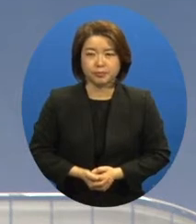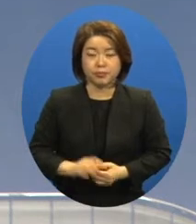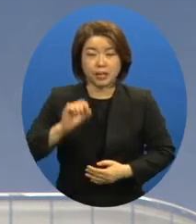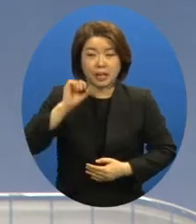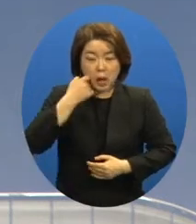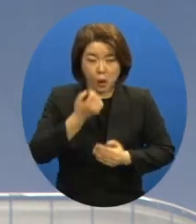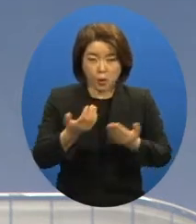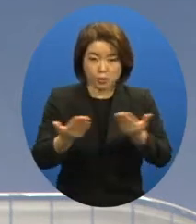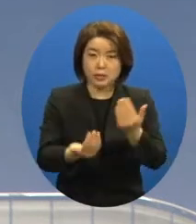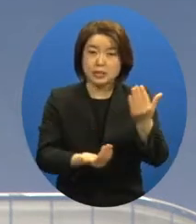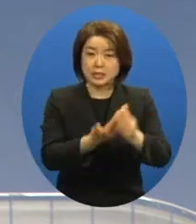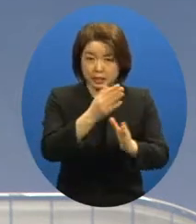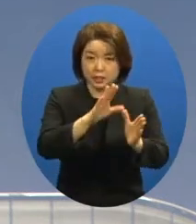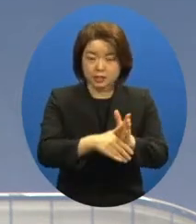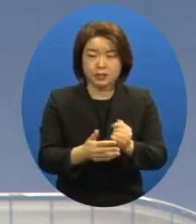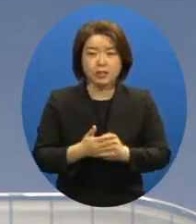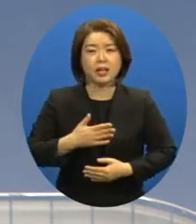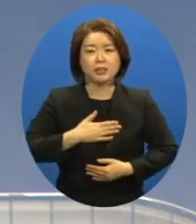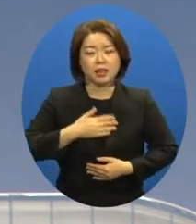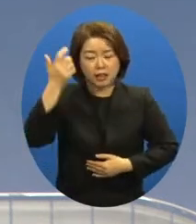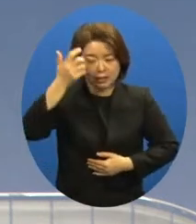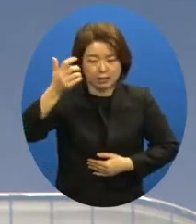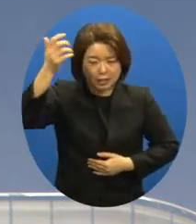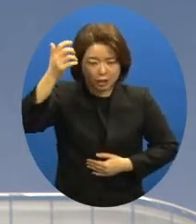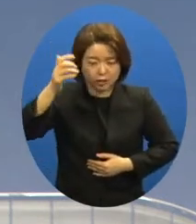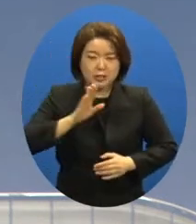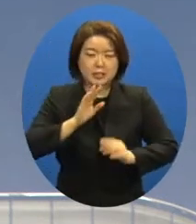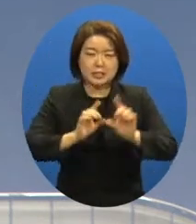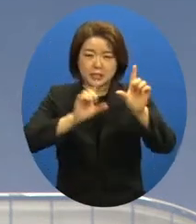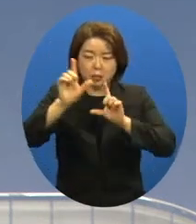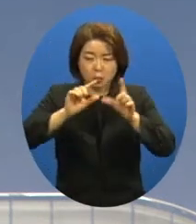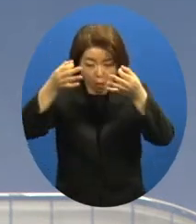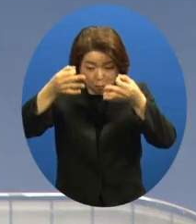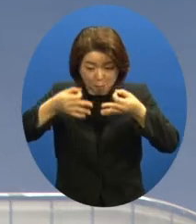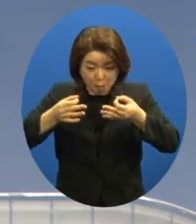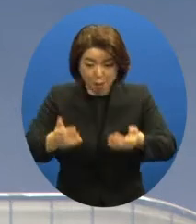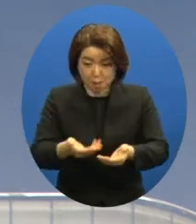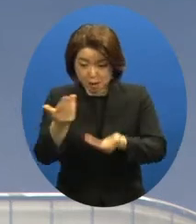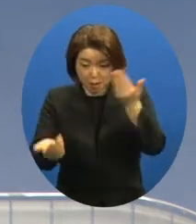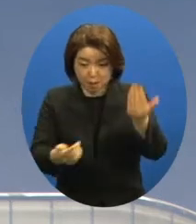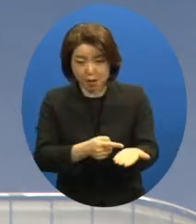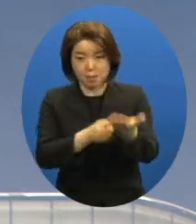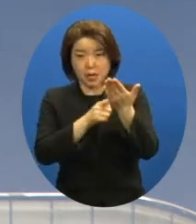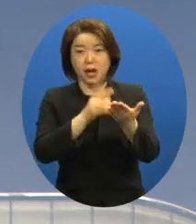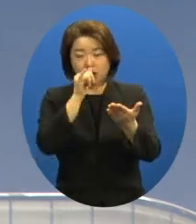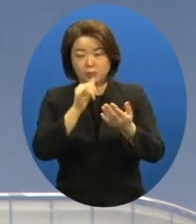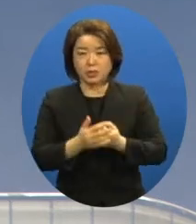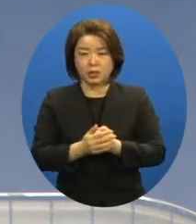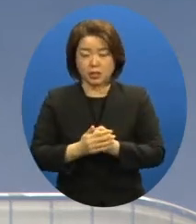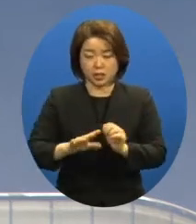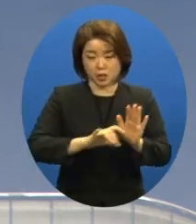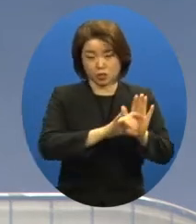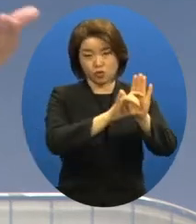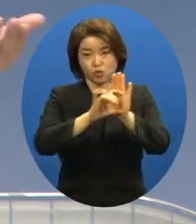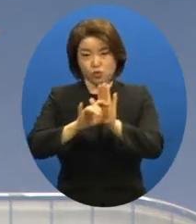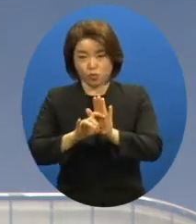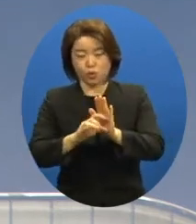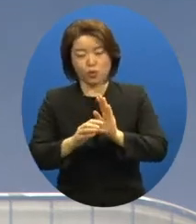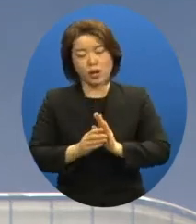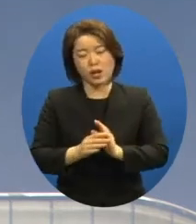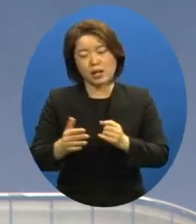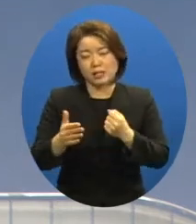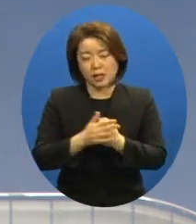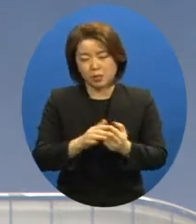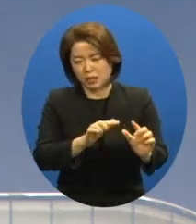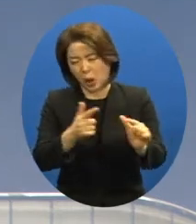어려운 일이 벌어졌을 때 우리 영적인 실상이 다 드러납니다. 코로나19 확산 문제로 인해서 여러 가지 어려움이 겹치는